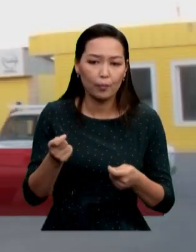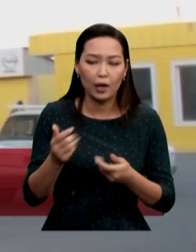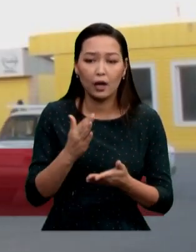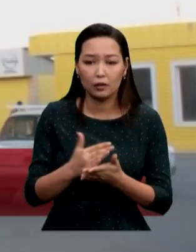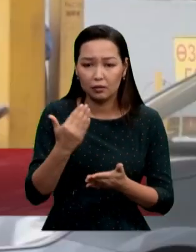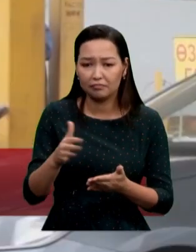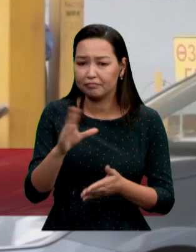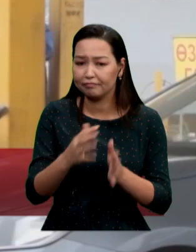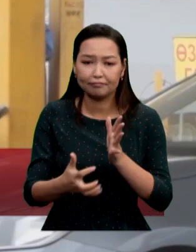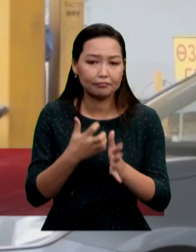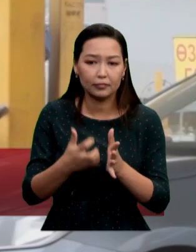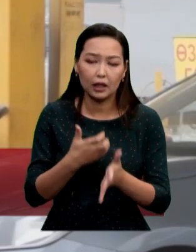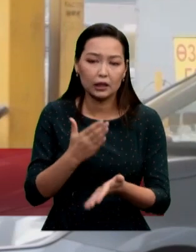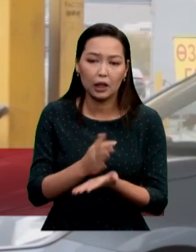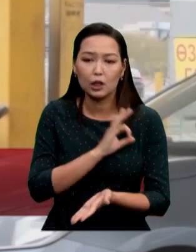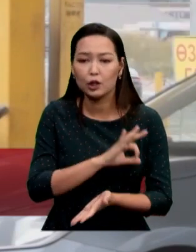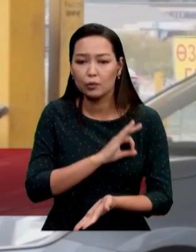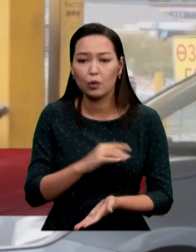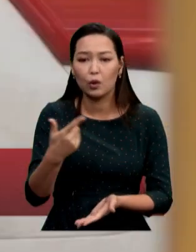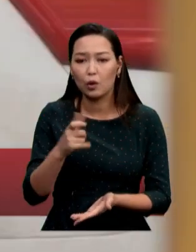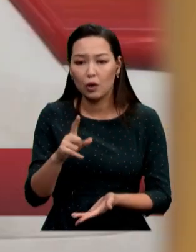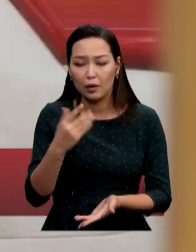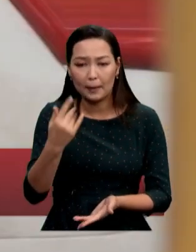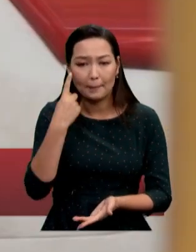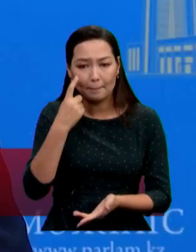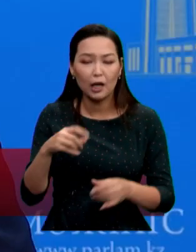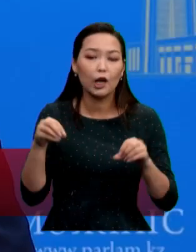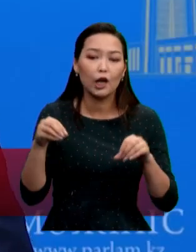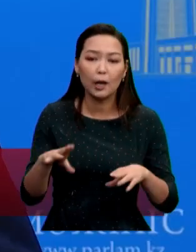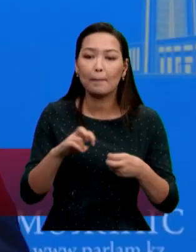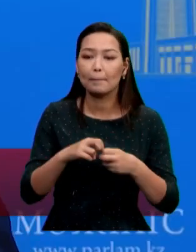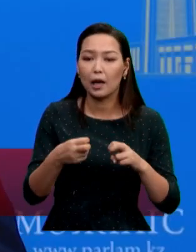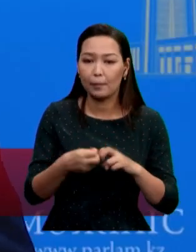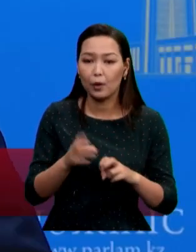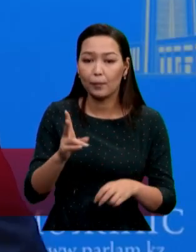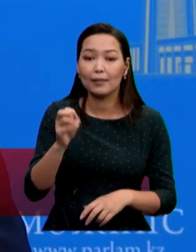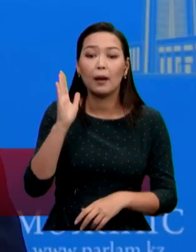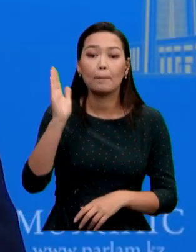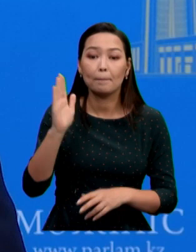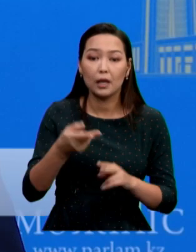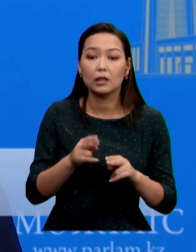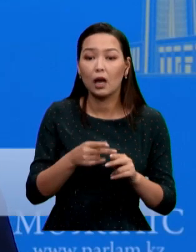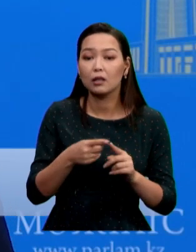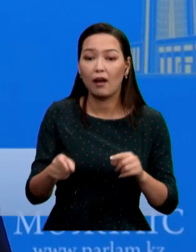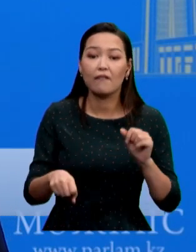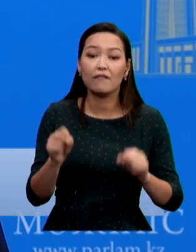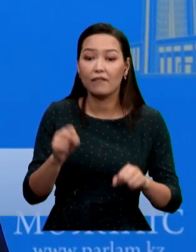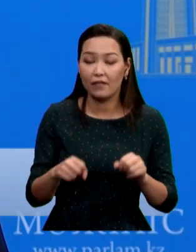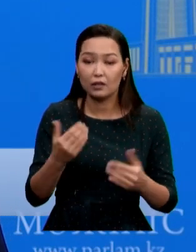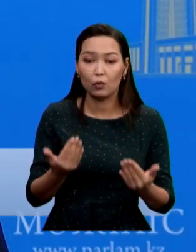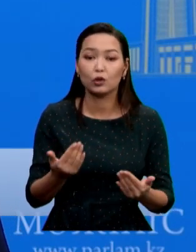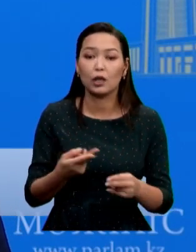покрывает потребность рынка. Но у ведомства есть ряд экстренных мер для решения проблемы. Но будет какой-то период, возможно, в который